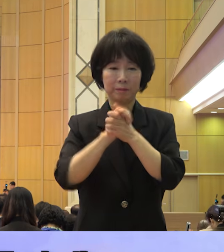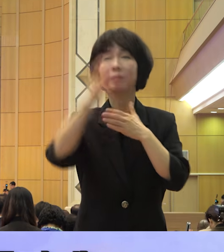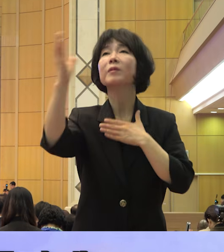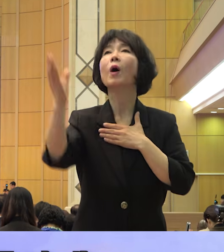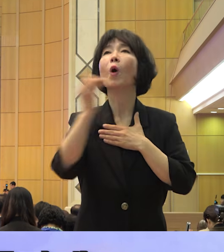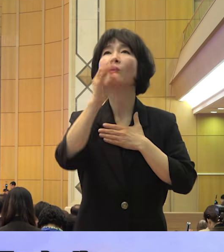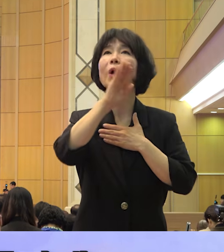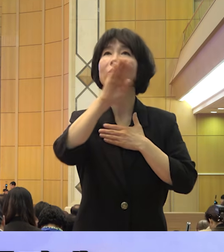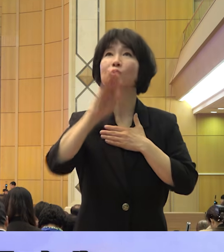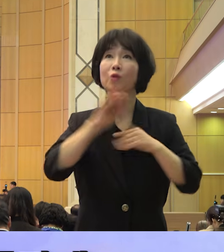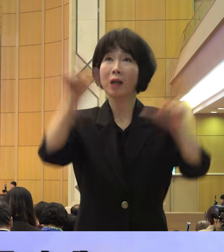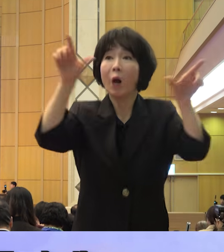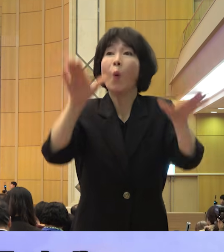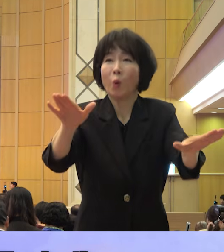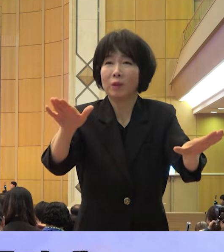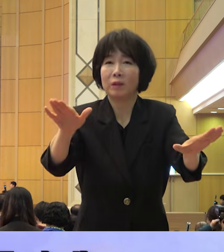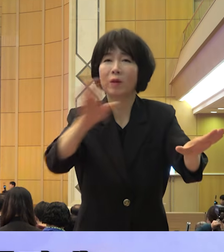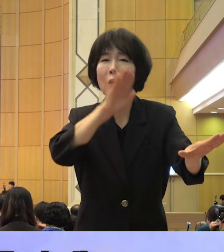거룩한 주일날,